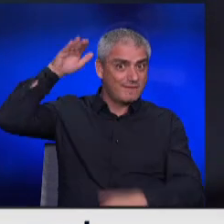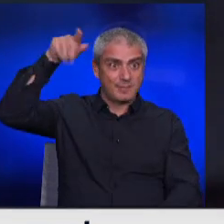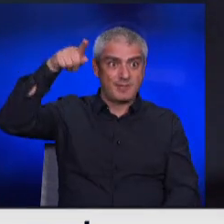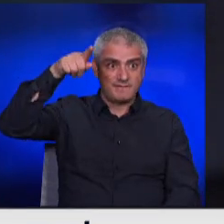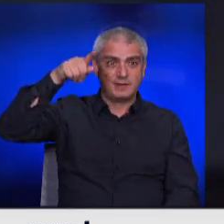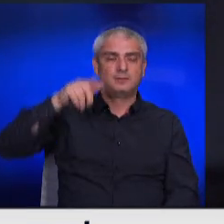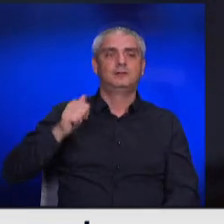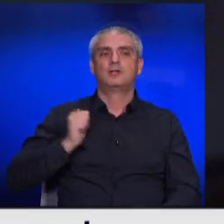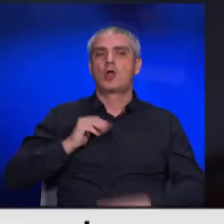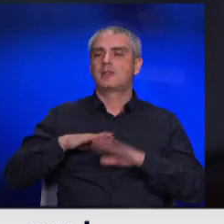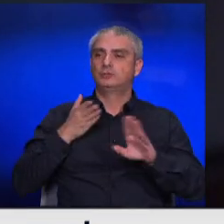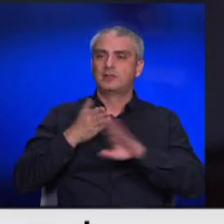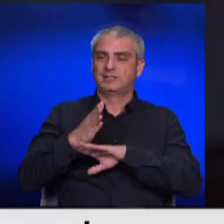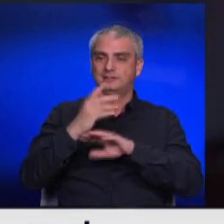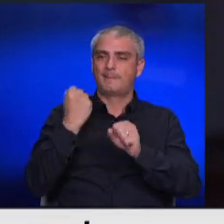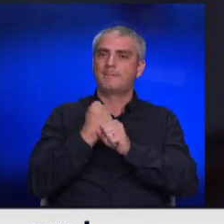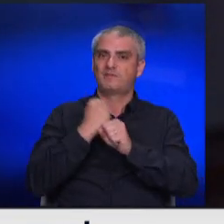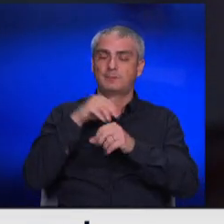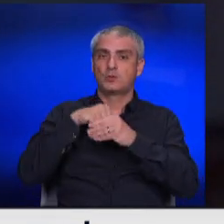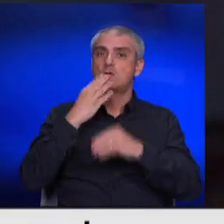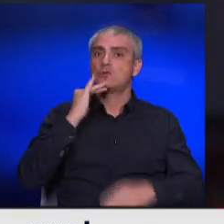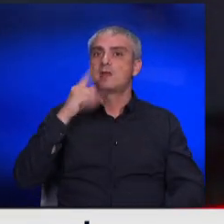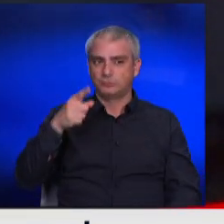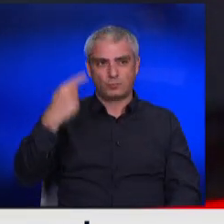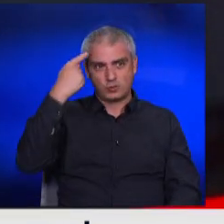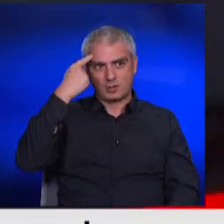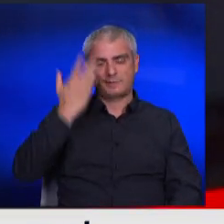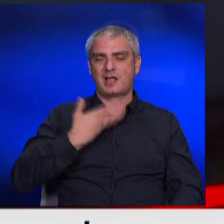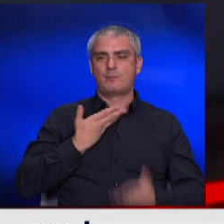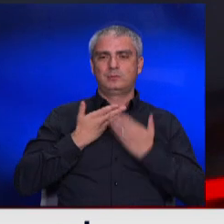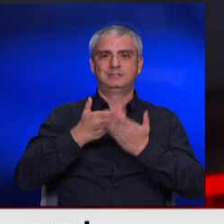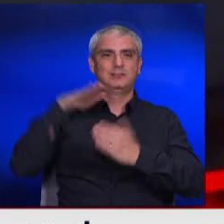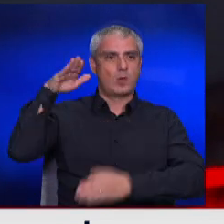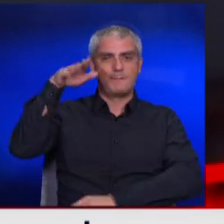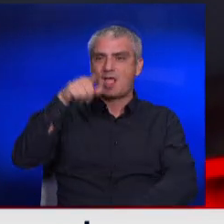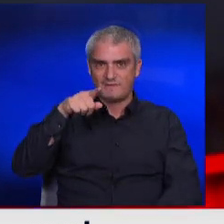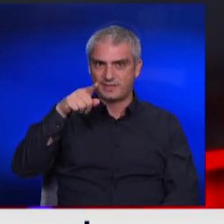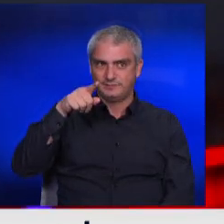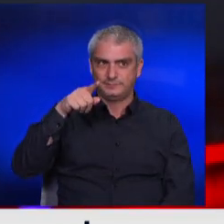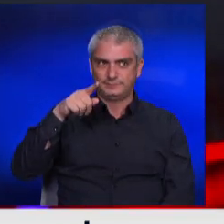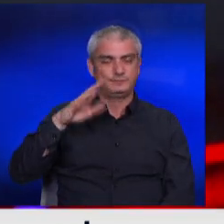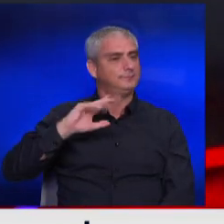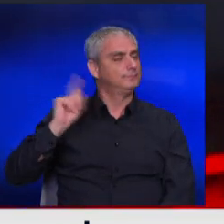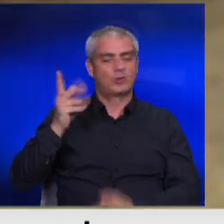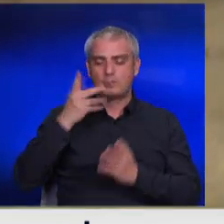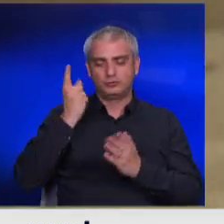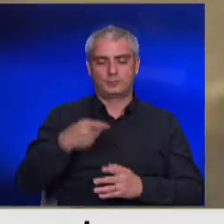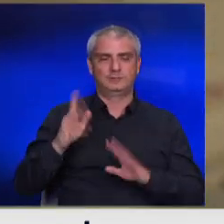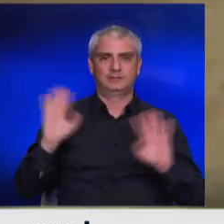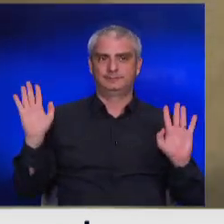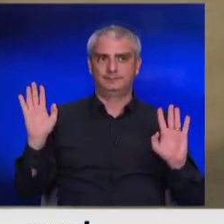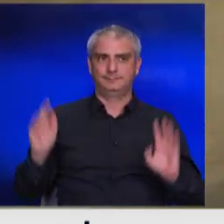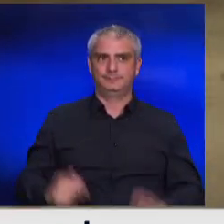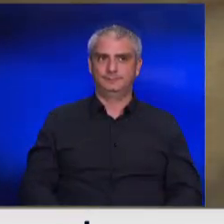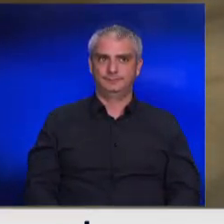כוחות היבשה שנכנסים היום למבצעים ביהודה ושומרון יודעים שהם יקבלו סיוע מהאוויר בכל היבט שהם יידרשו לו.